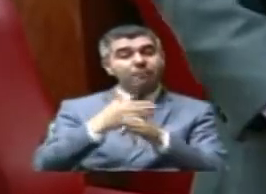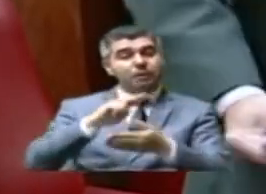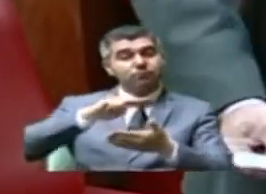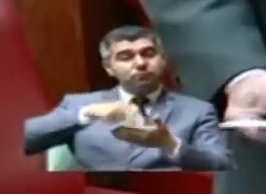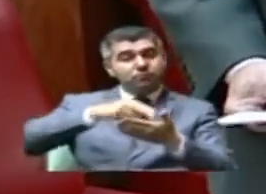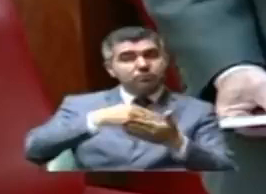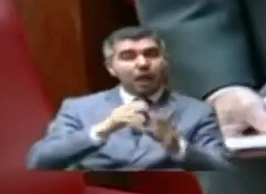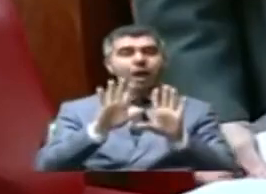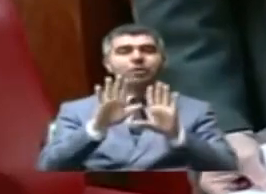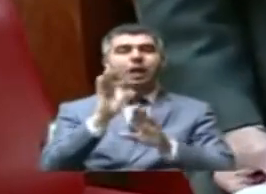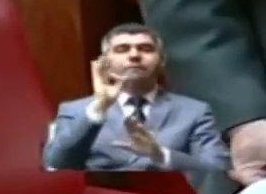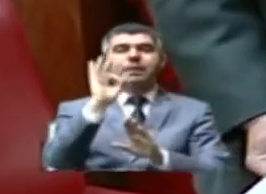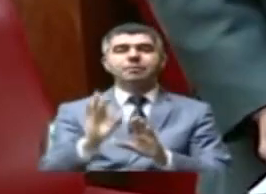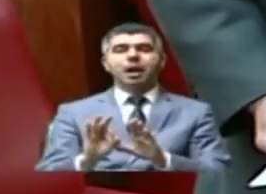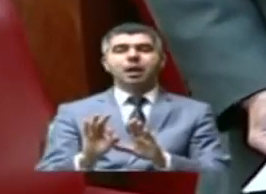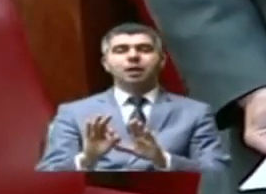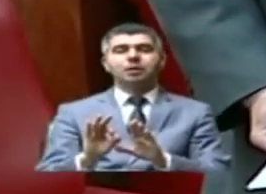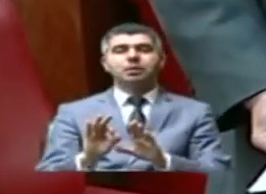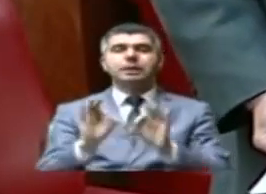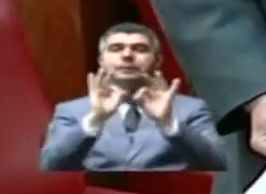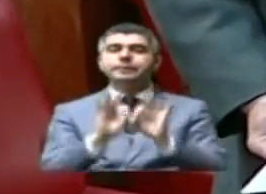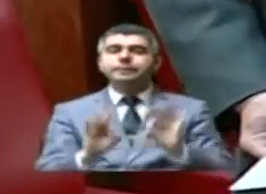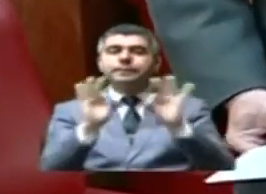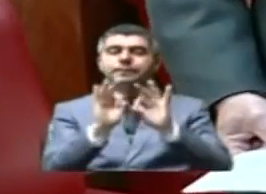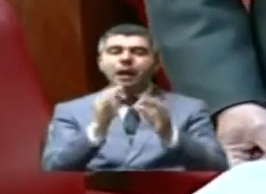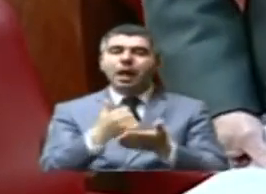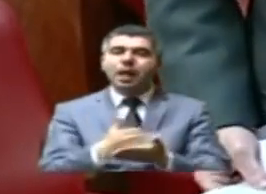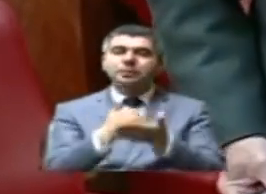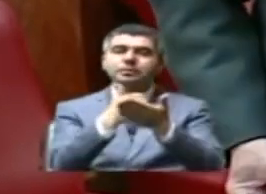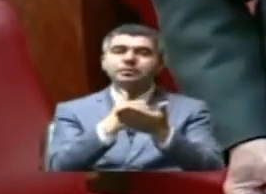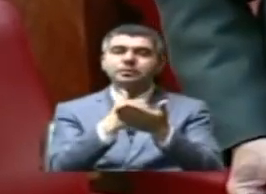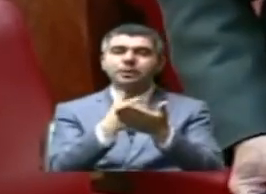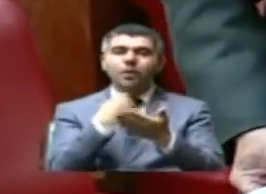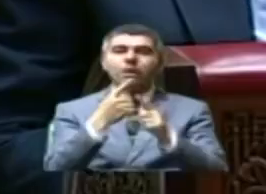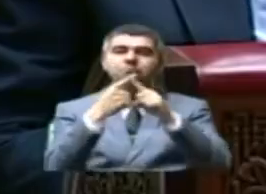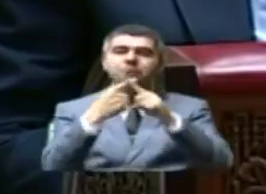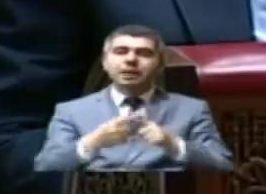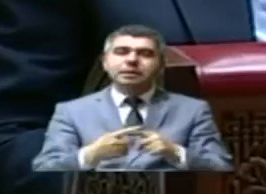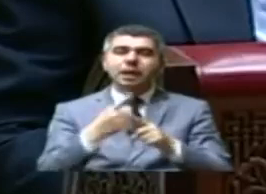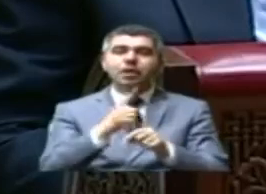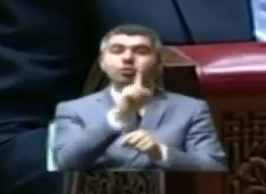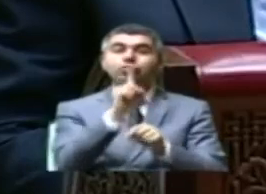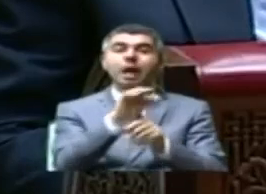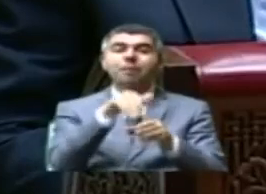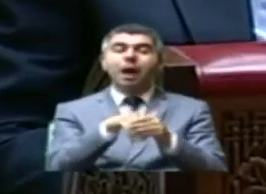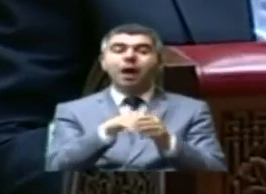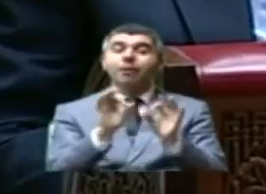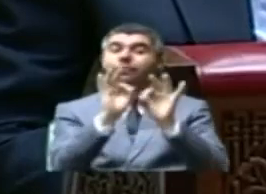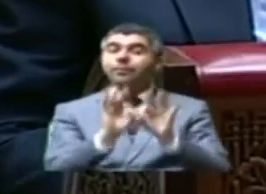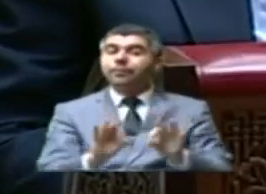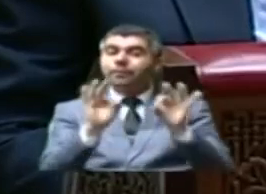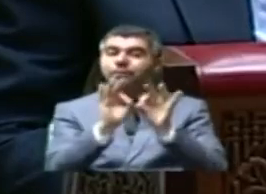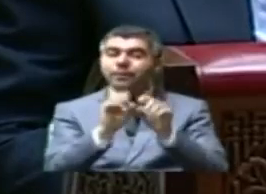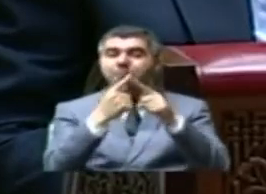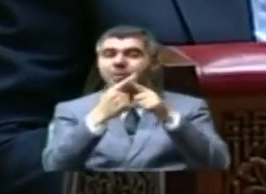تقريبا 10% ديال عدم الانجاز في الميدان ما راجعش للحكومه، راجع الجماعات اللي تتقول لنا ما